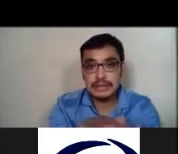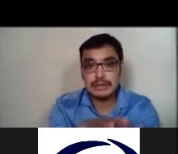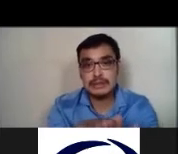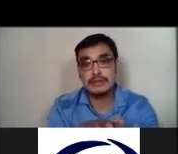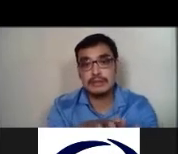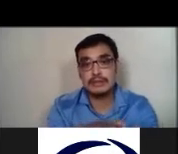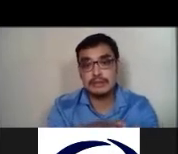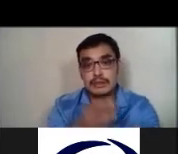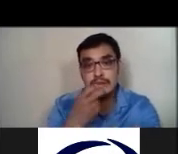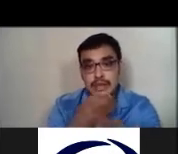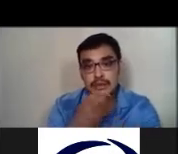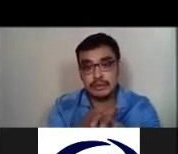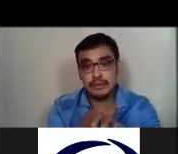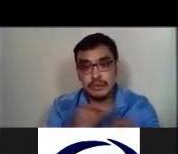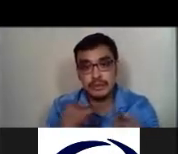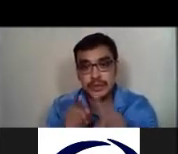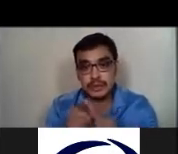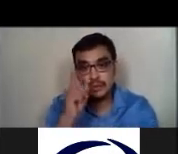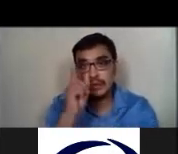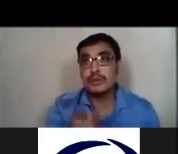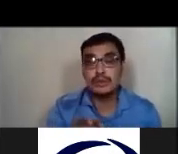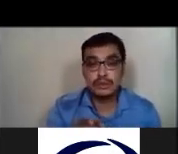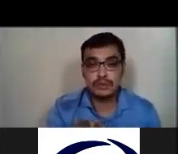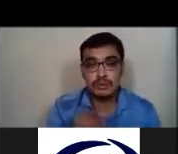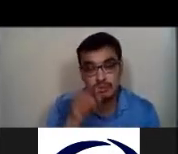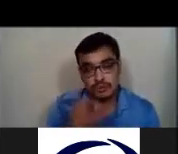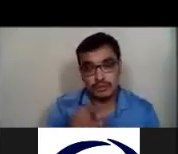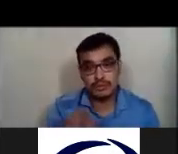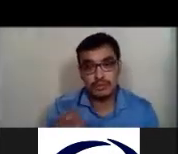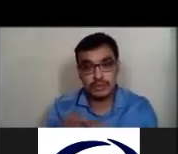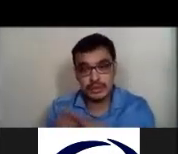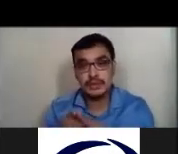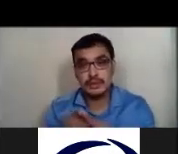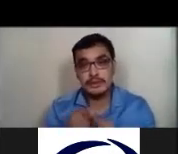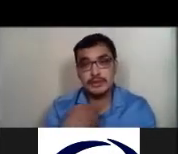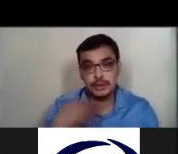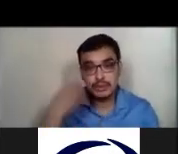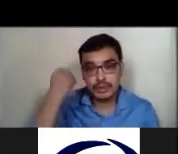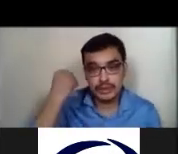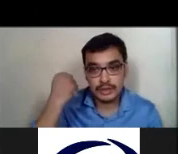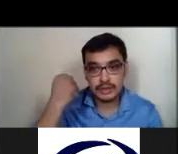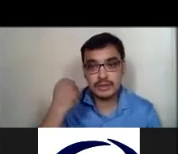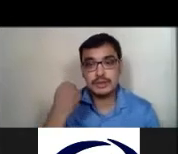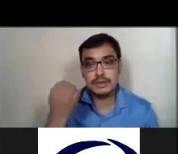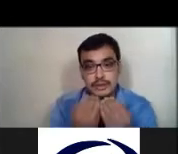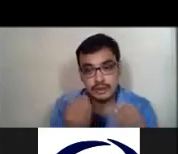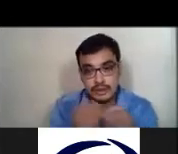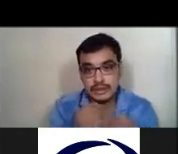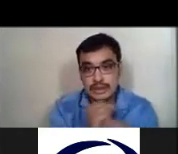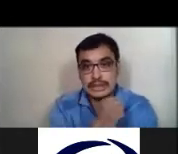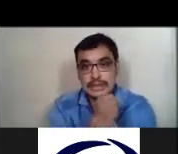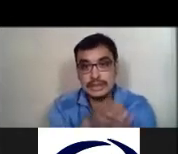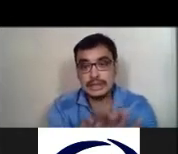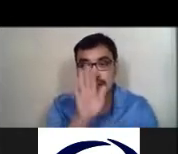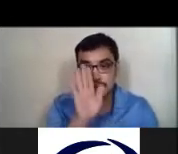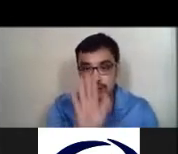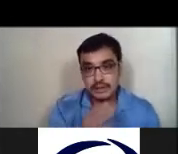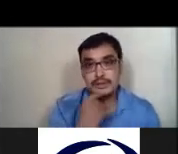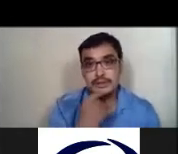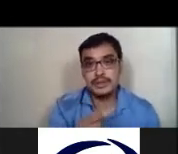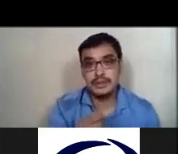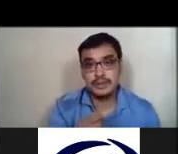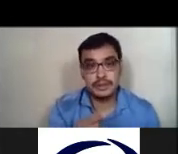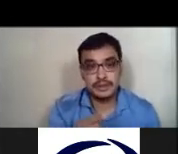डरलाग्दो तथ्याङ्क पनि हो. जिबिबी सर्भाइभरहरूमा सुसाइडको रिस्क चाहिँ एकदम धेरै रहेछ भन्ने चाहिँ. नेक्स्ट